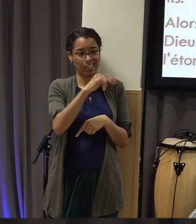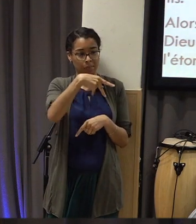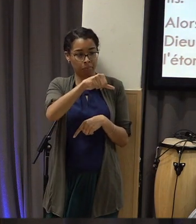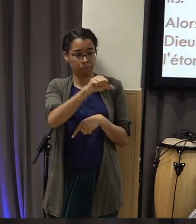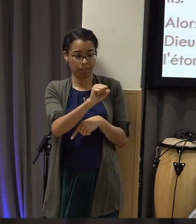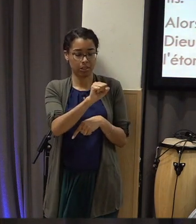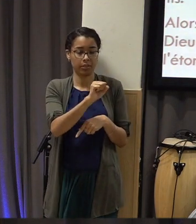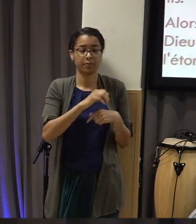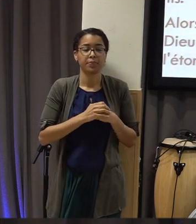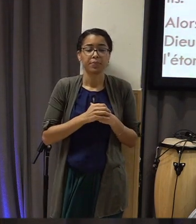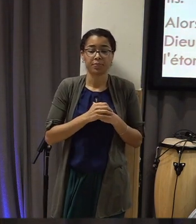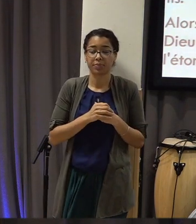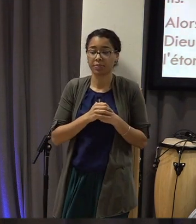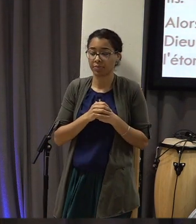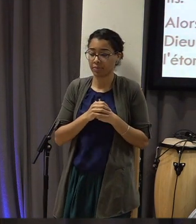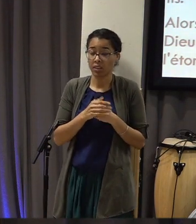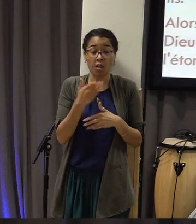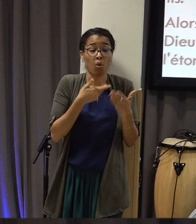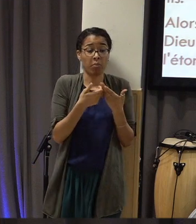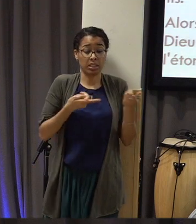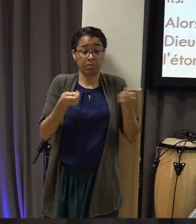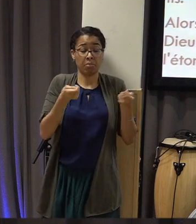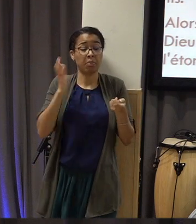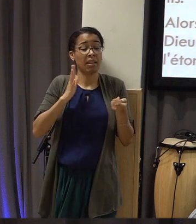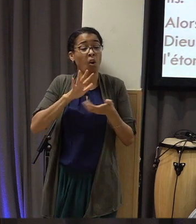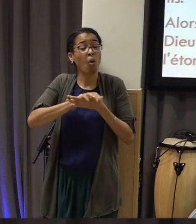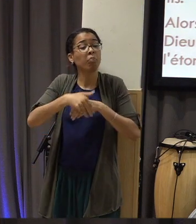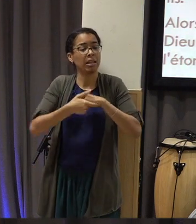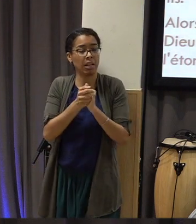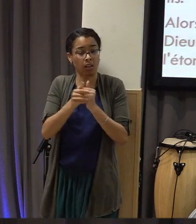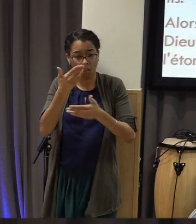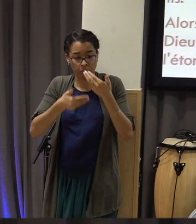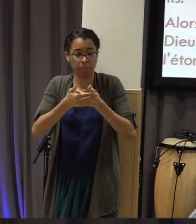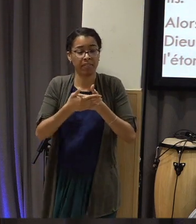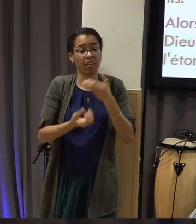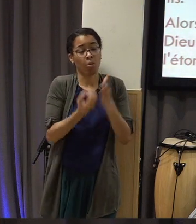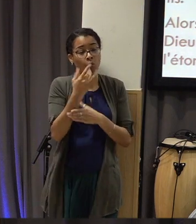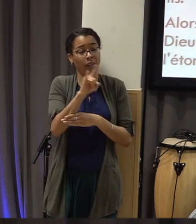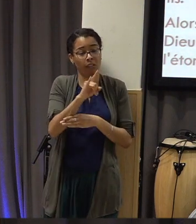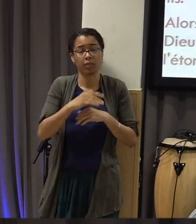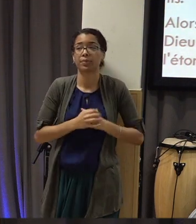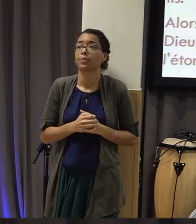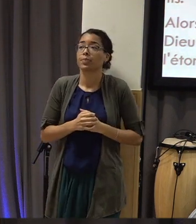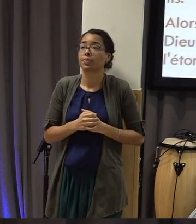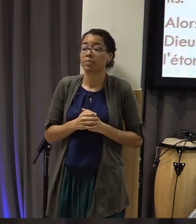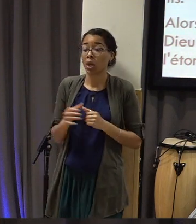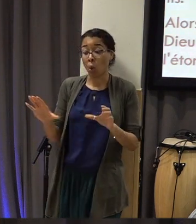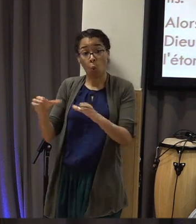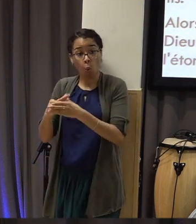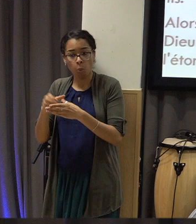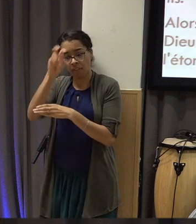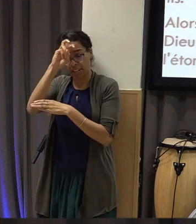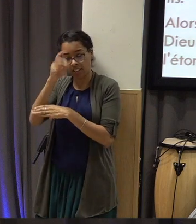du procurateur romain Pilate de l'époque. Et donc les pharisiens qui sont plutôt religieux